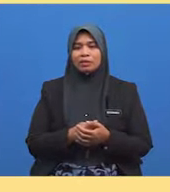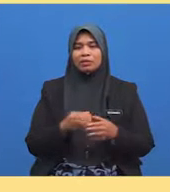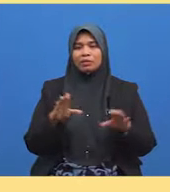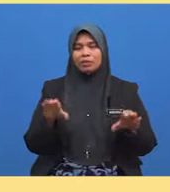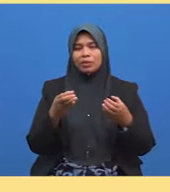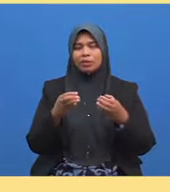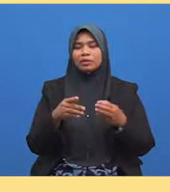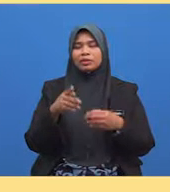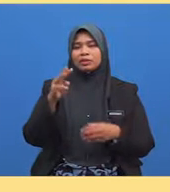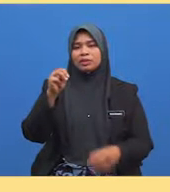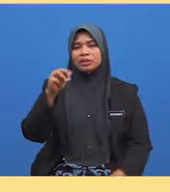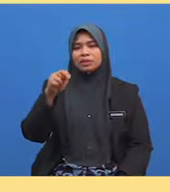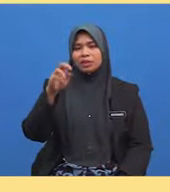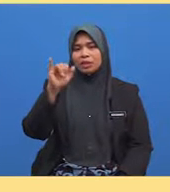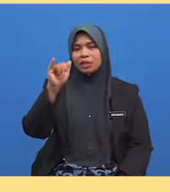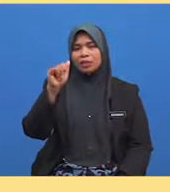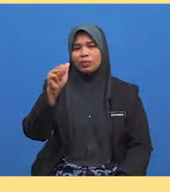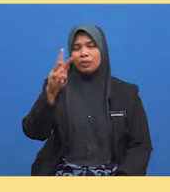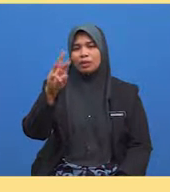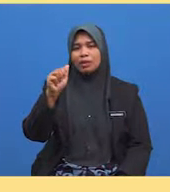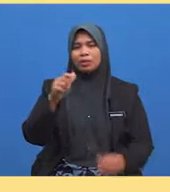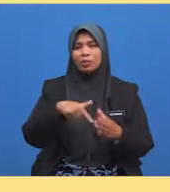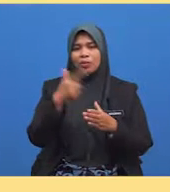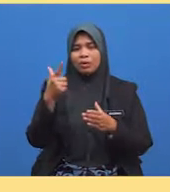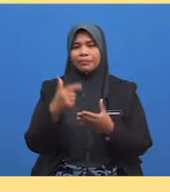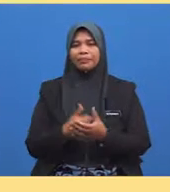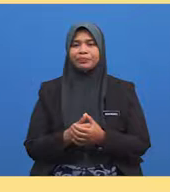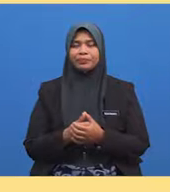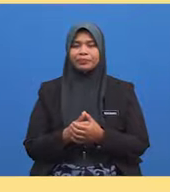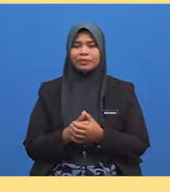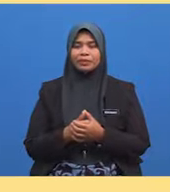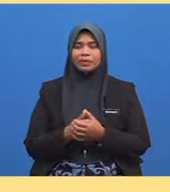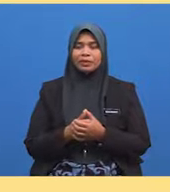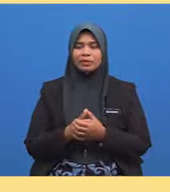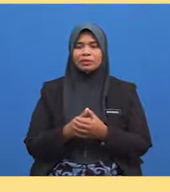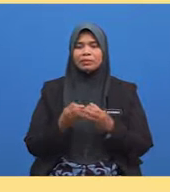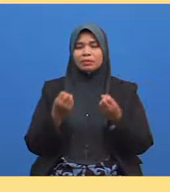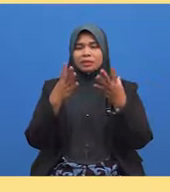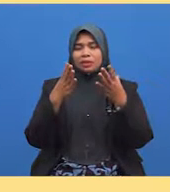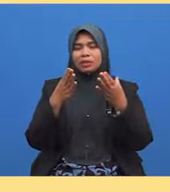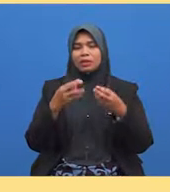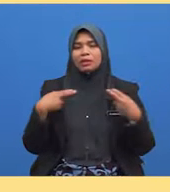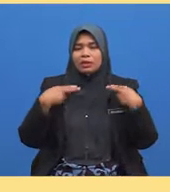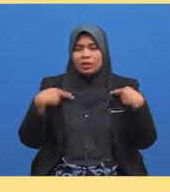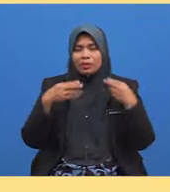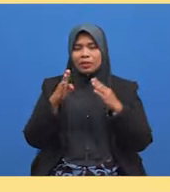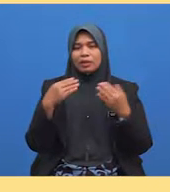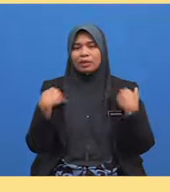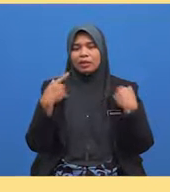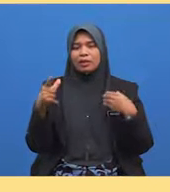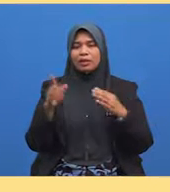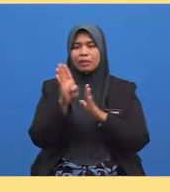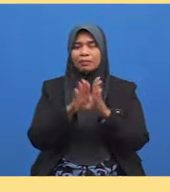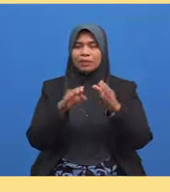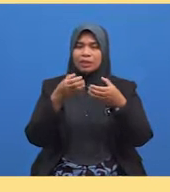dan amfibia melakukan persenyawaan luaran. Untuk cara pembiakan, kebanyakan haiwan